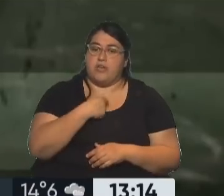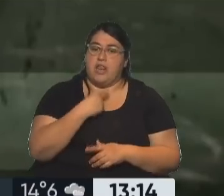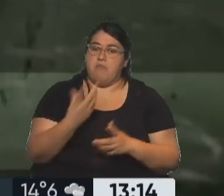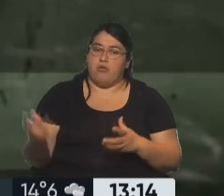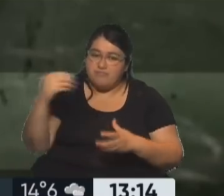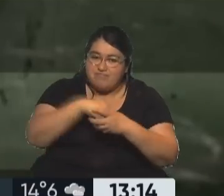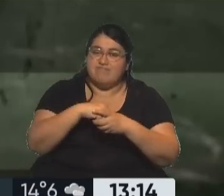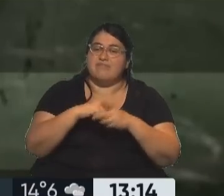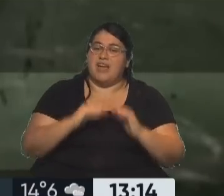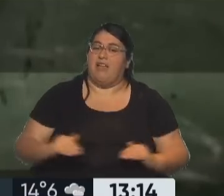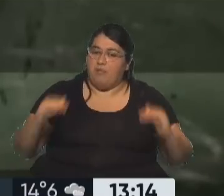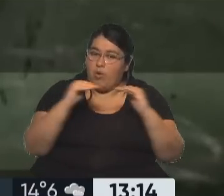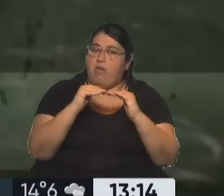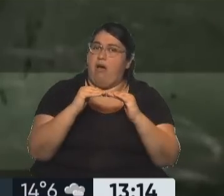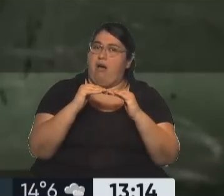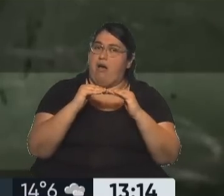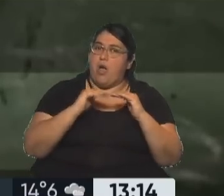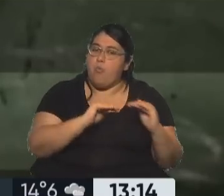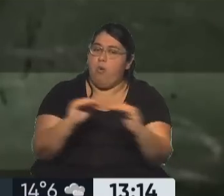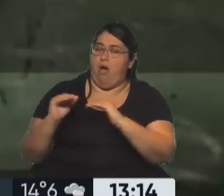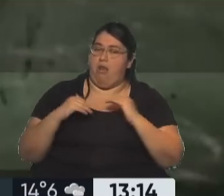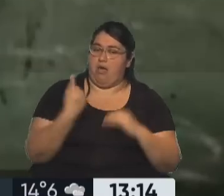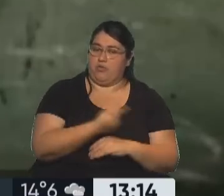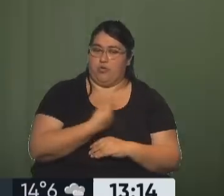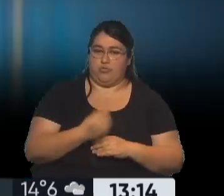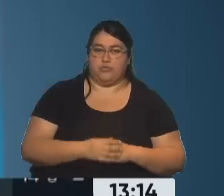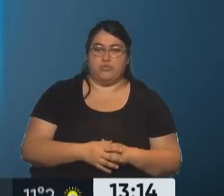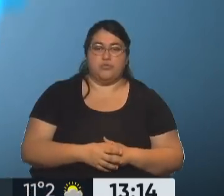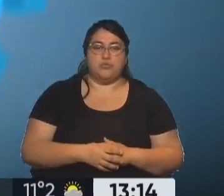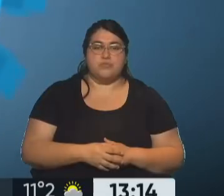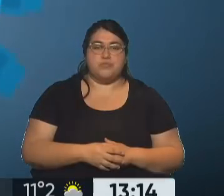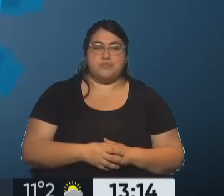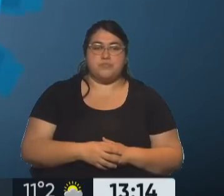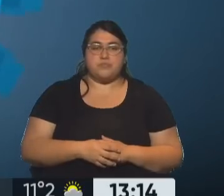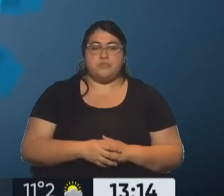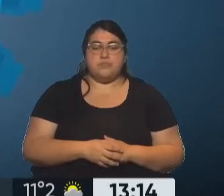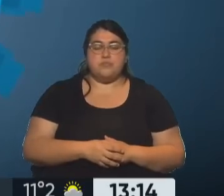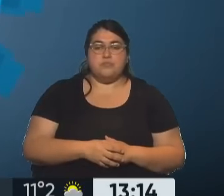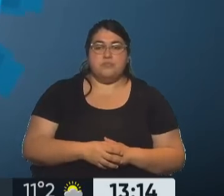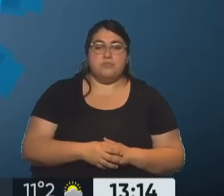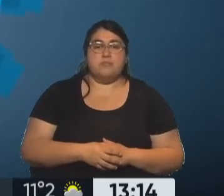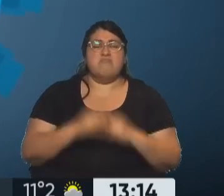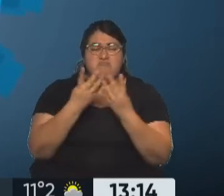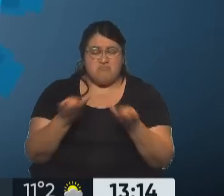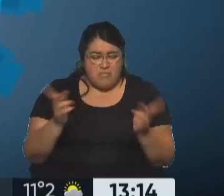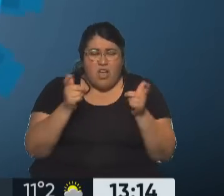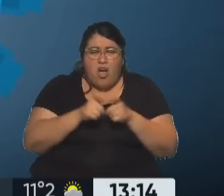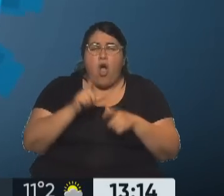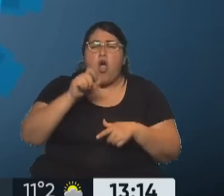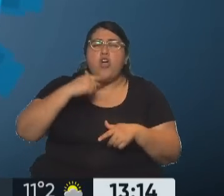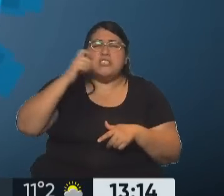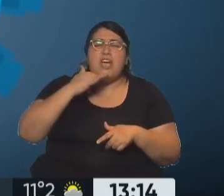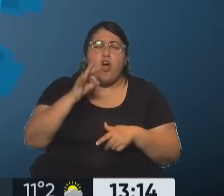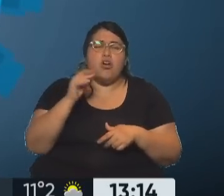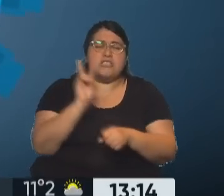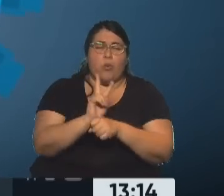عن المشاركة الكاملة والعادلة في هذه المنظمة. Ahora bien, ¿qué es el Consejo de Seguridad? Es uno de los